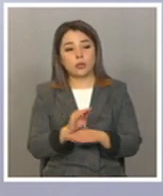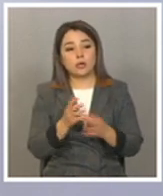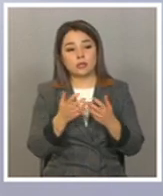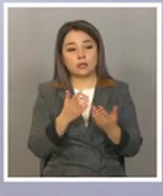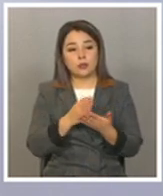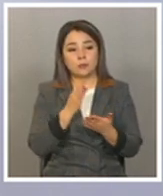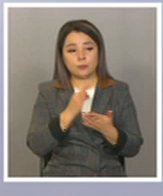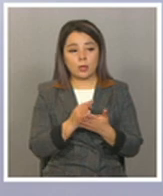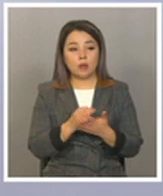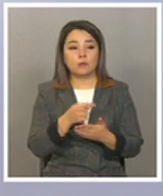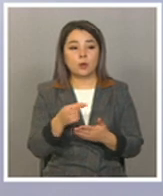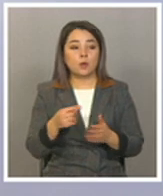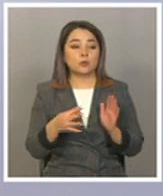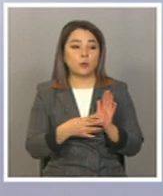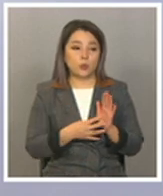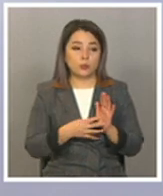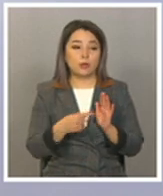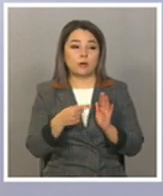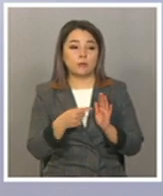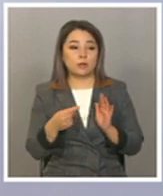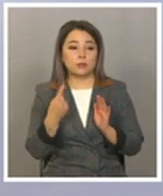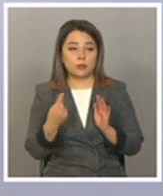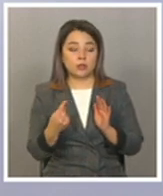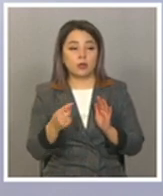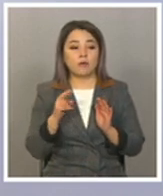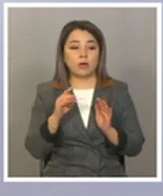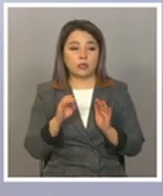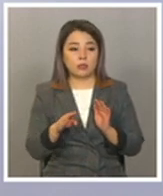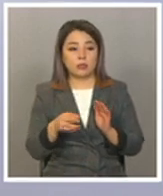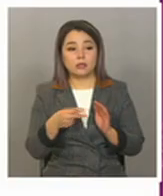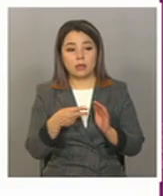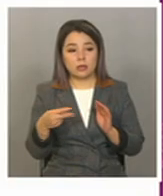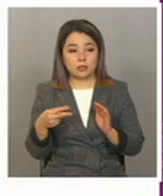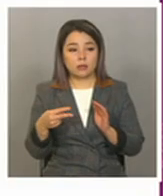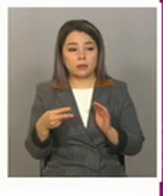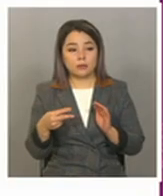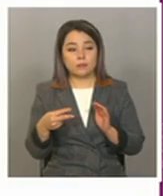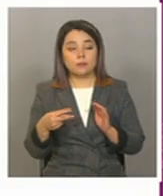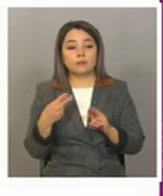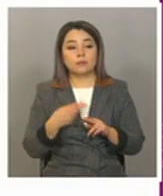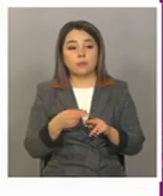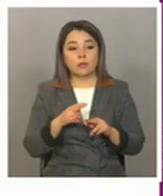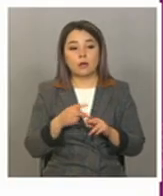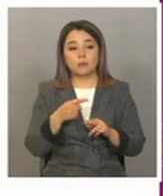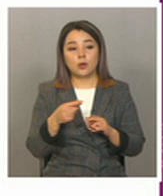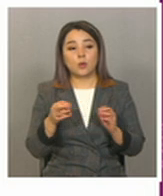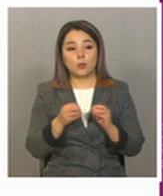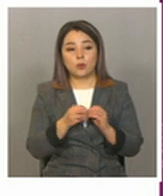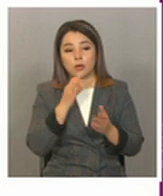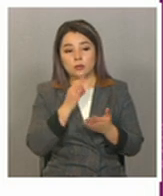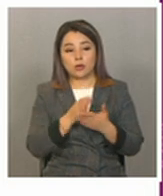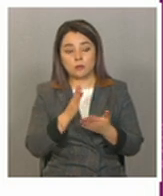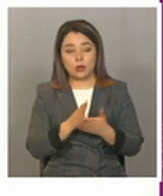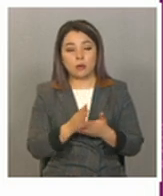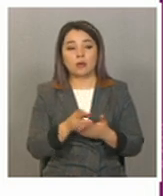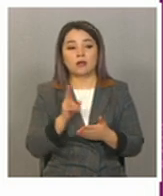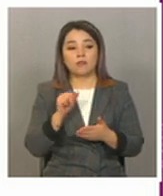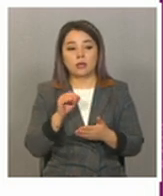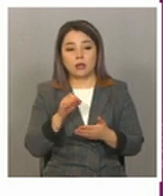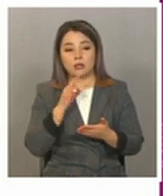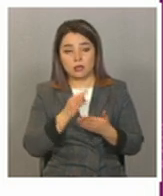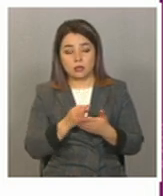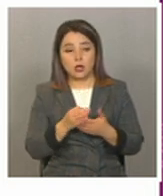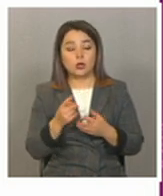есептейік. Минус 9 минус 1-дің квадраты тең. Бұл жерде минус 10 шығады, минус 10-ды